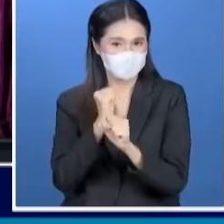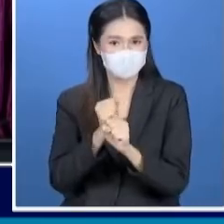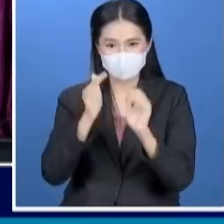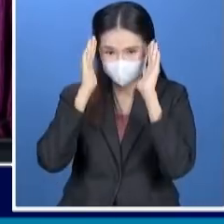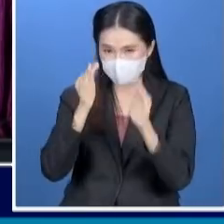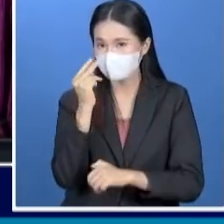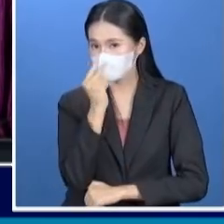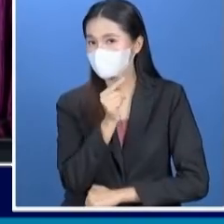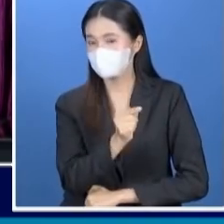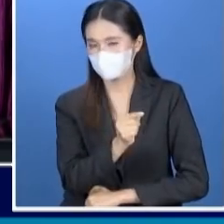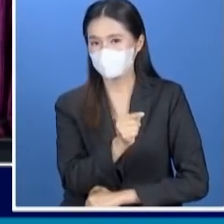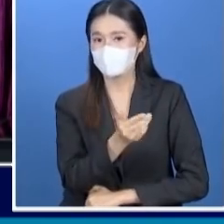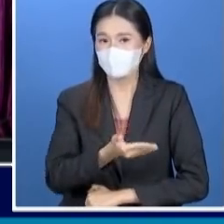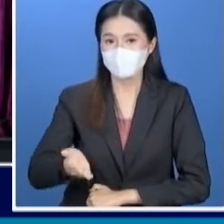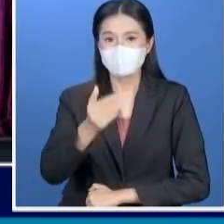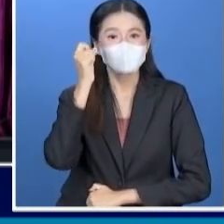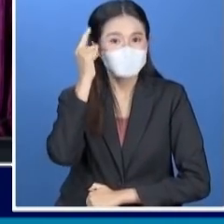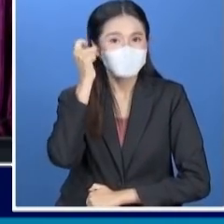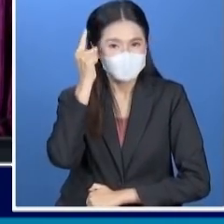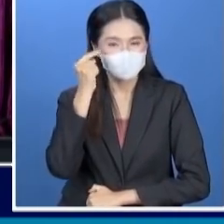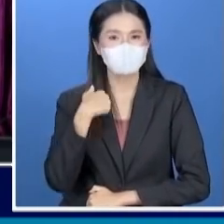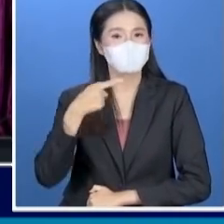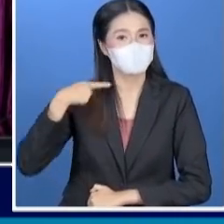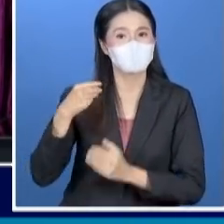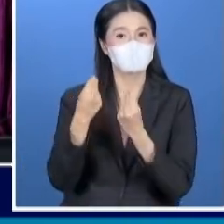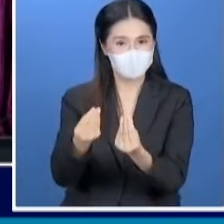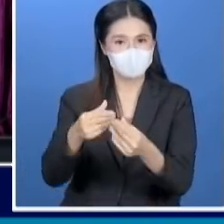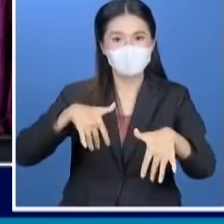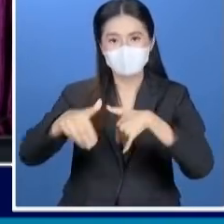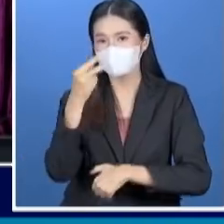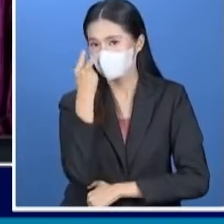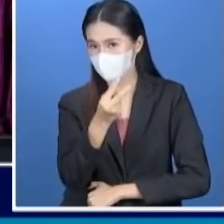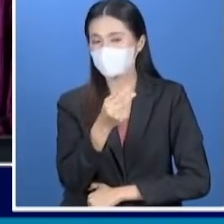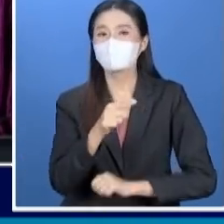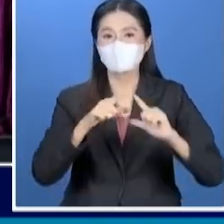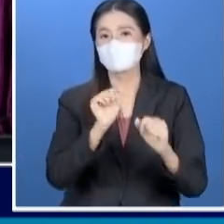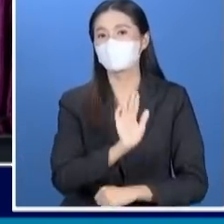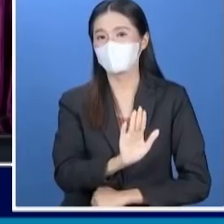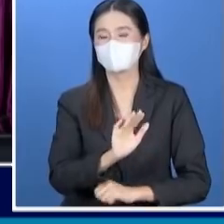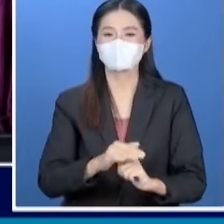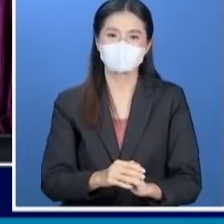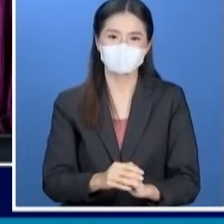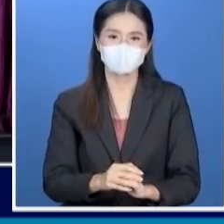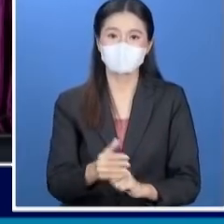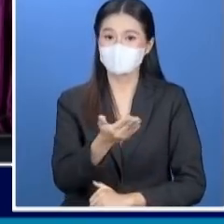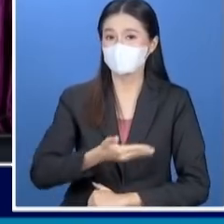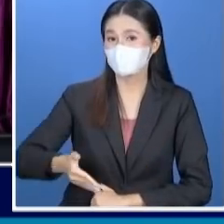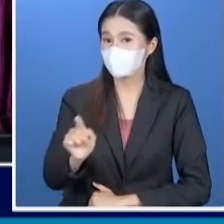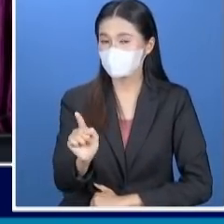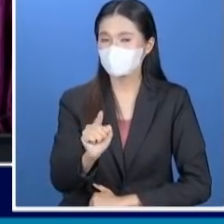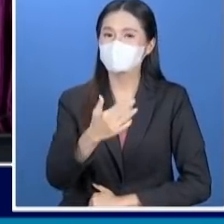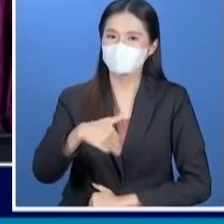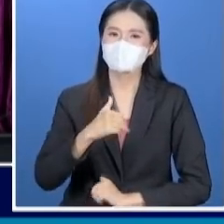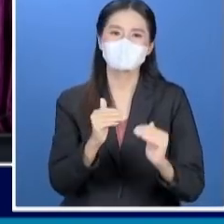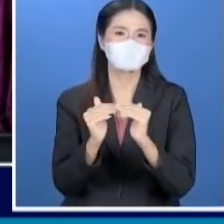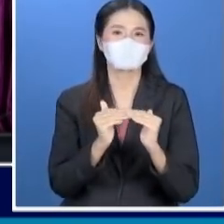ให้เกิดภาพนะครับเพื่อให้ทุกคนเข้าใจแล้วก็และเป็นประโยชน์กับสาธารณชนต่อรูปคดีนะครับแล้วก็ทุกคนเ